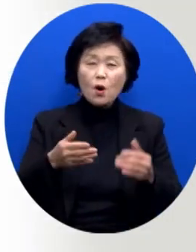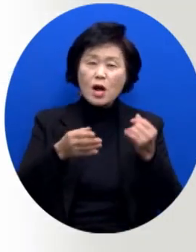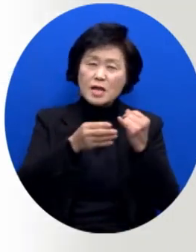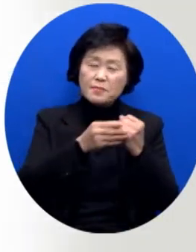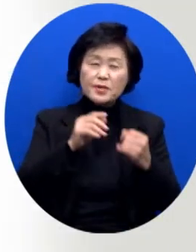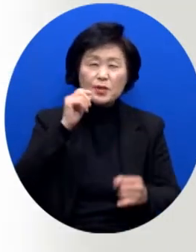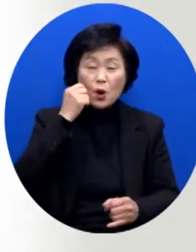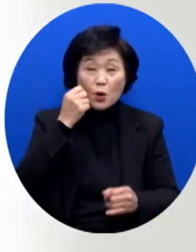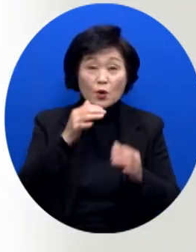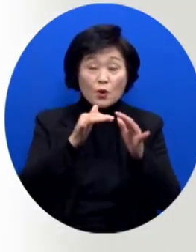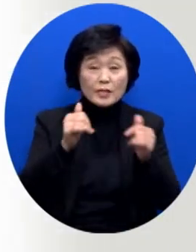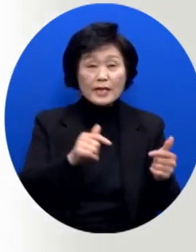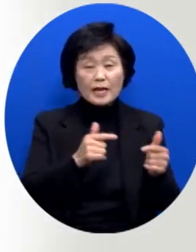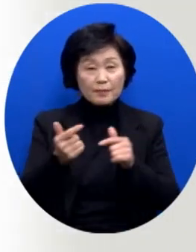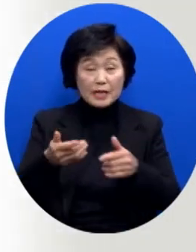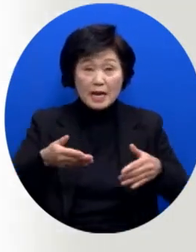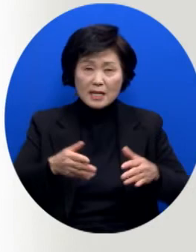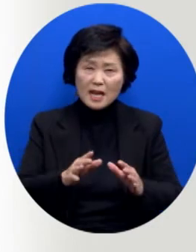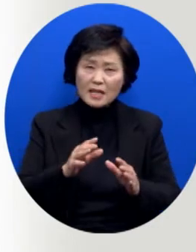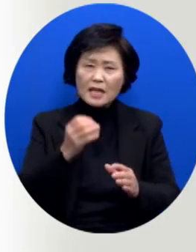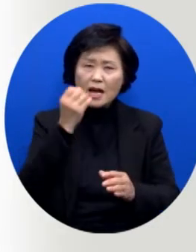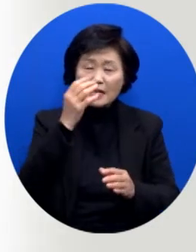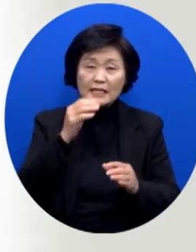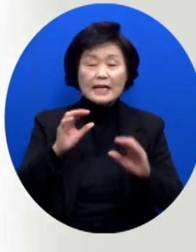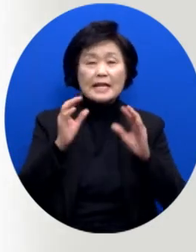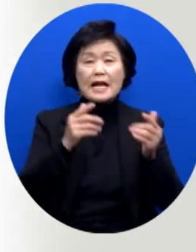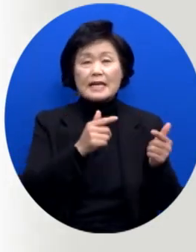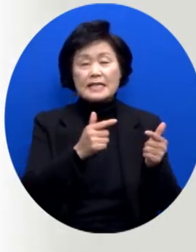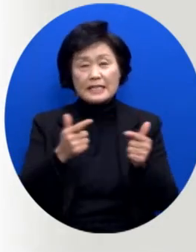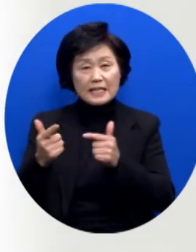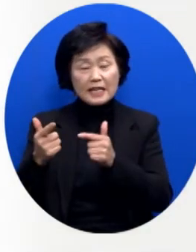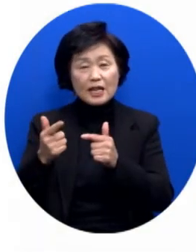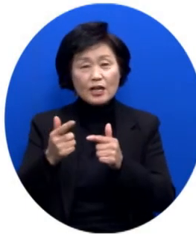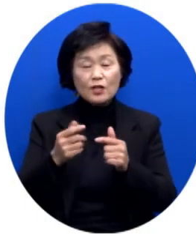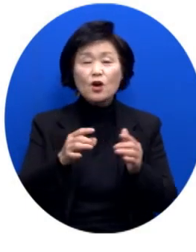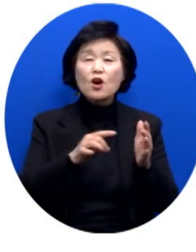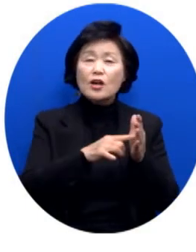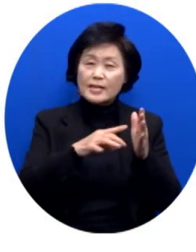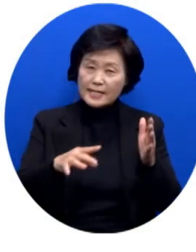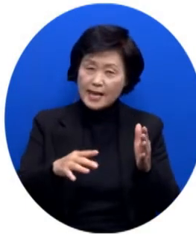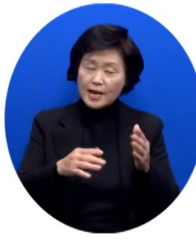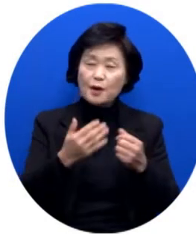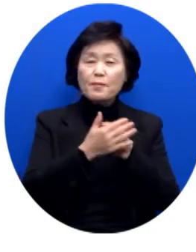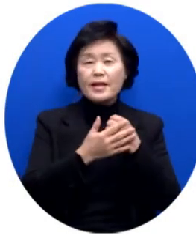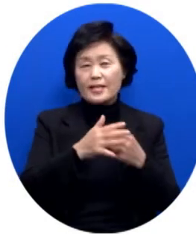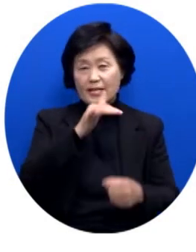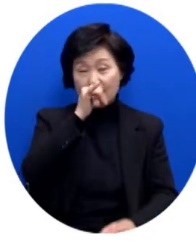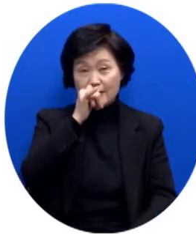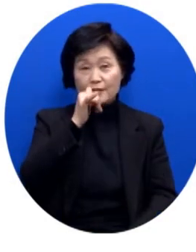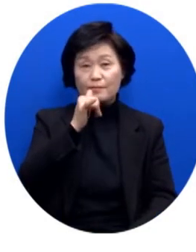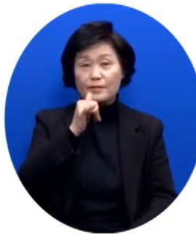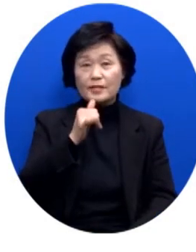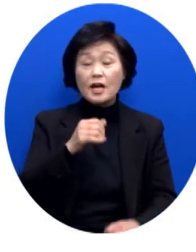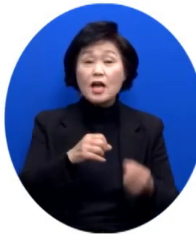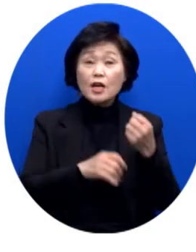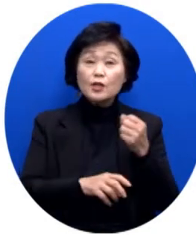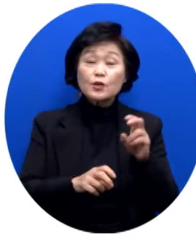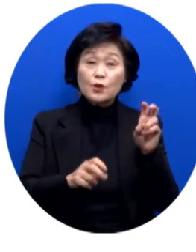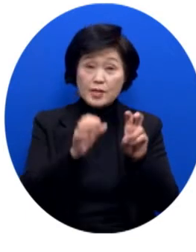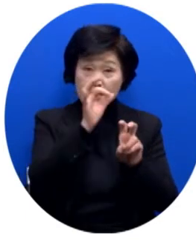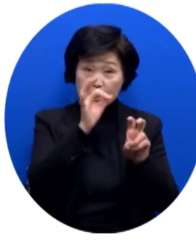이상 나에게 곧 오픈 의료비 세액공제 혜택이 적용됩니다 난 임시 수비 공제율은 기존 20% 에서